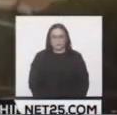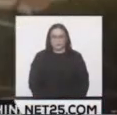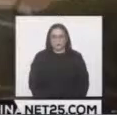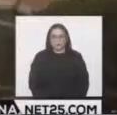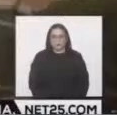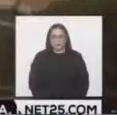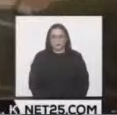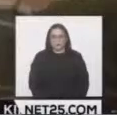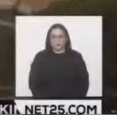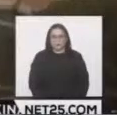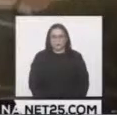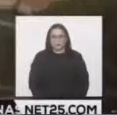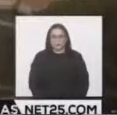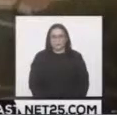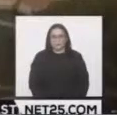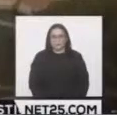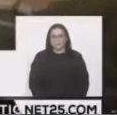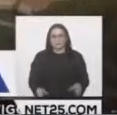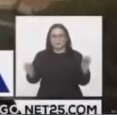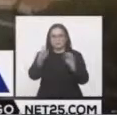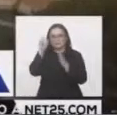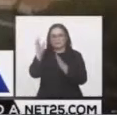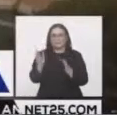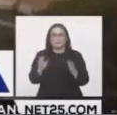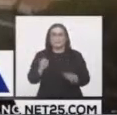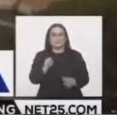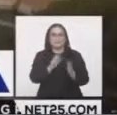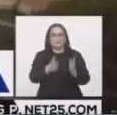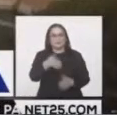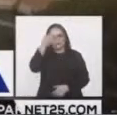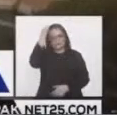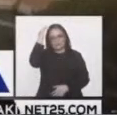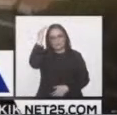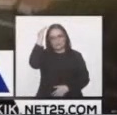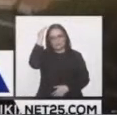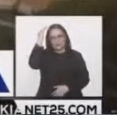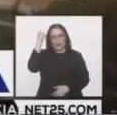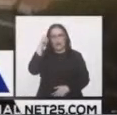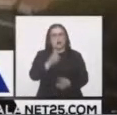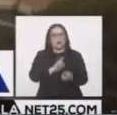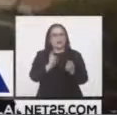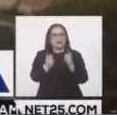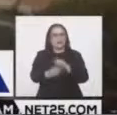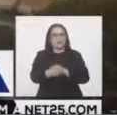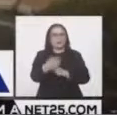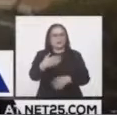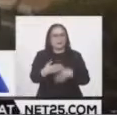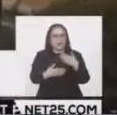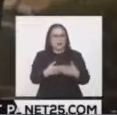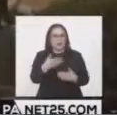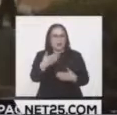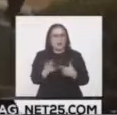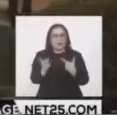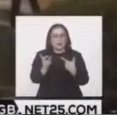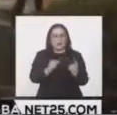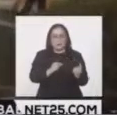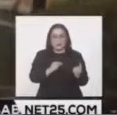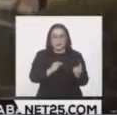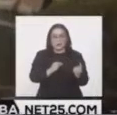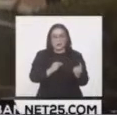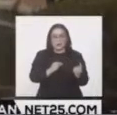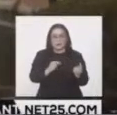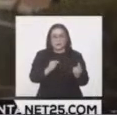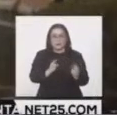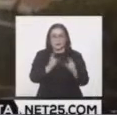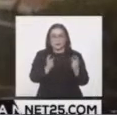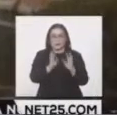mean wedge Walang balak si Senador Ronald Bato Dea Rosa na baguhin ang proseso ng kanyang ginagawang pag mga committee